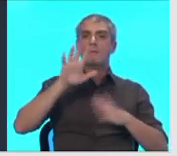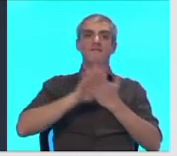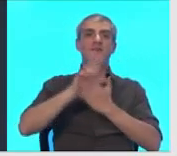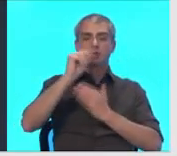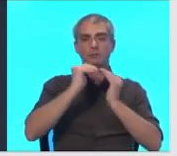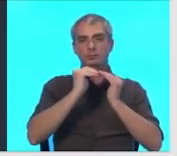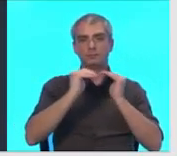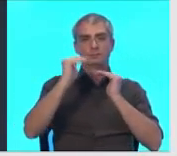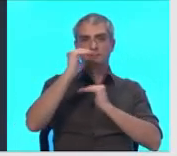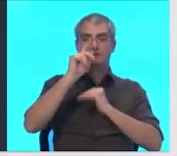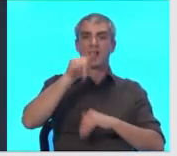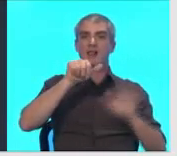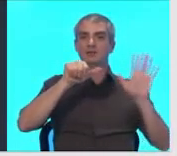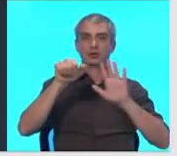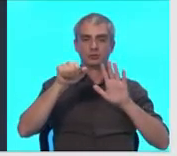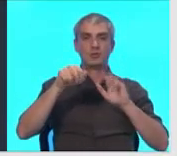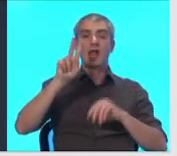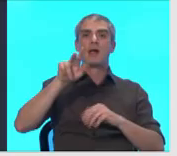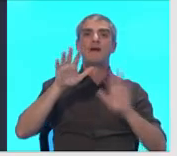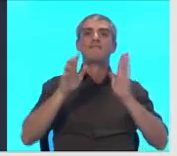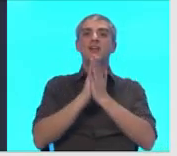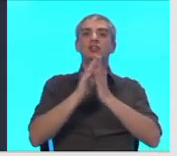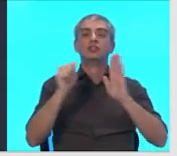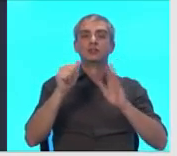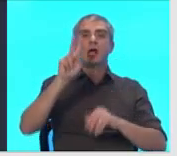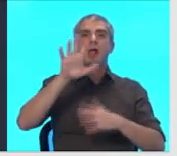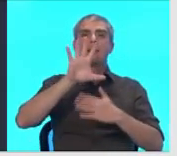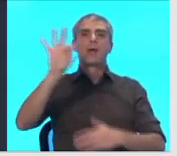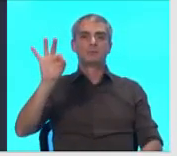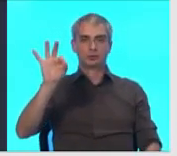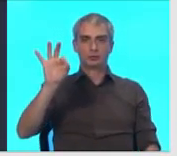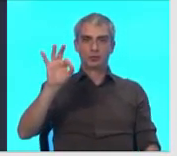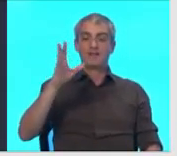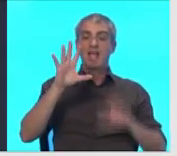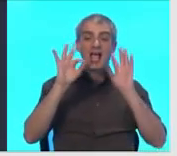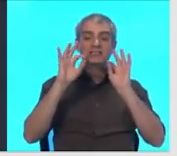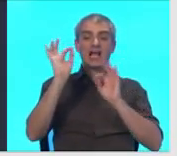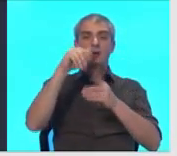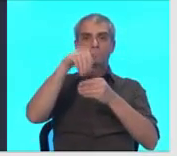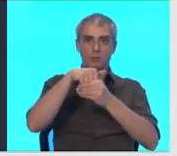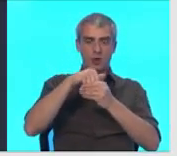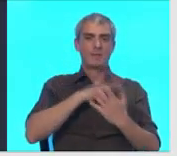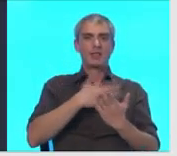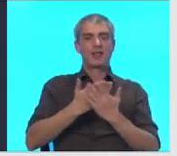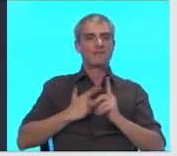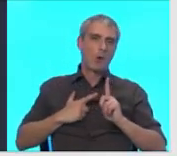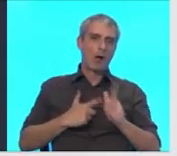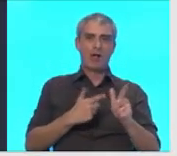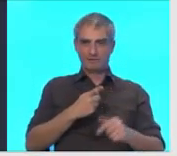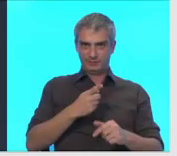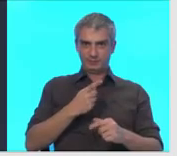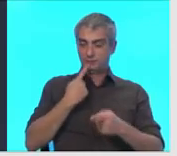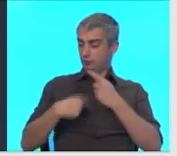המספר ל-1,600, בשנת 2016 ל-2,500, ו-10% מתוכן התנדבו ליחידות קרביות. בשנה